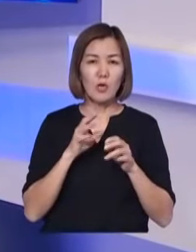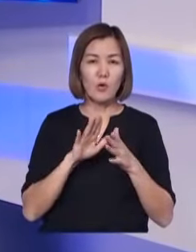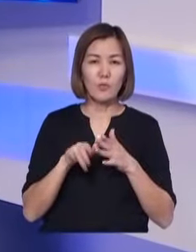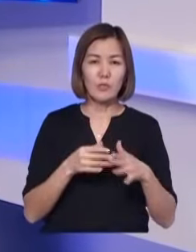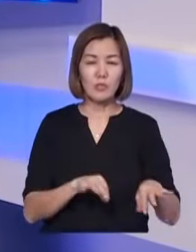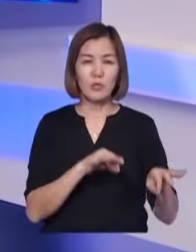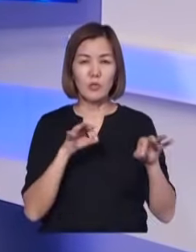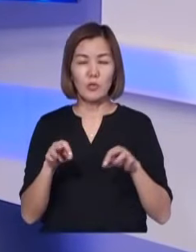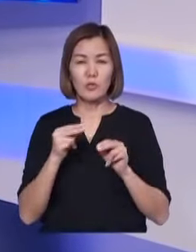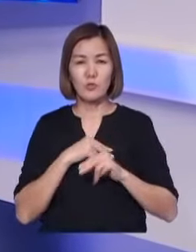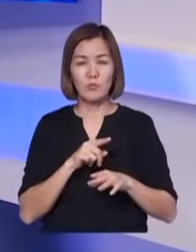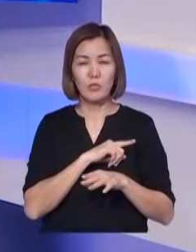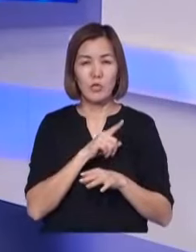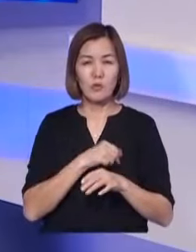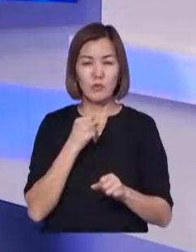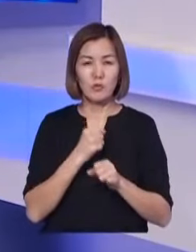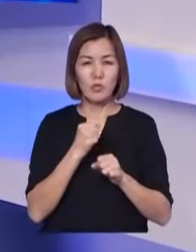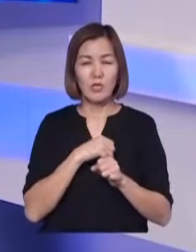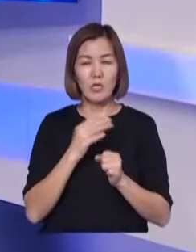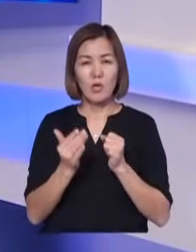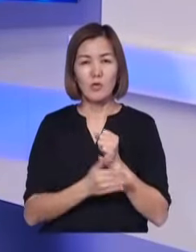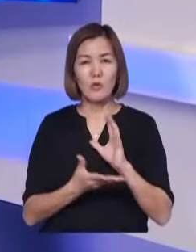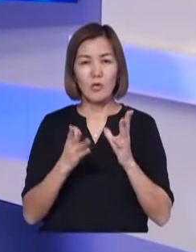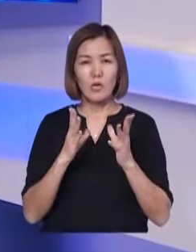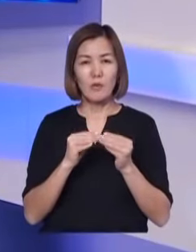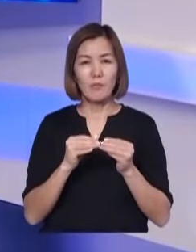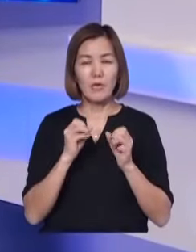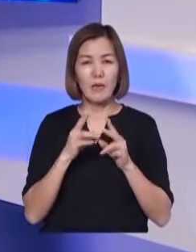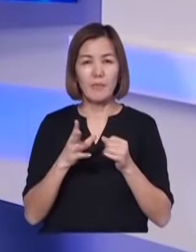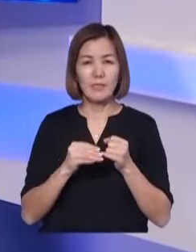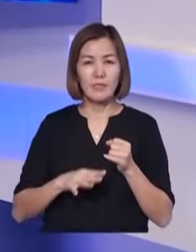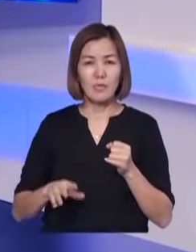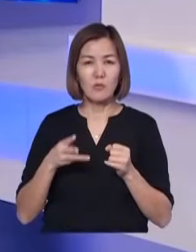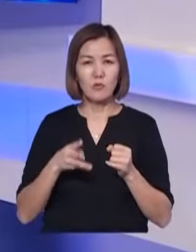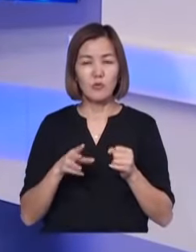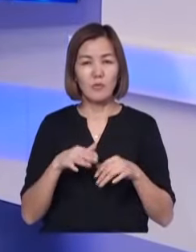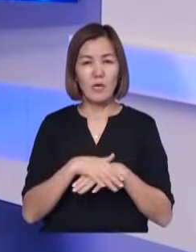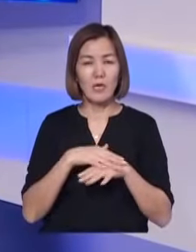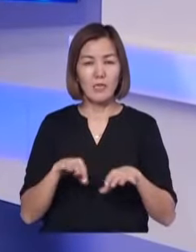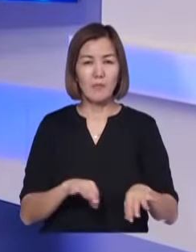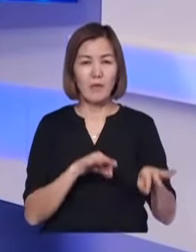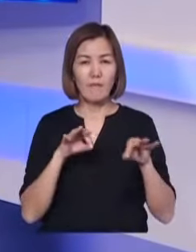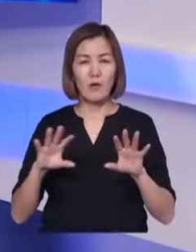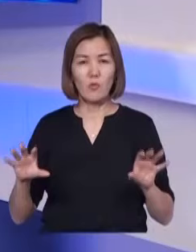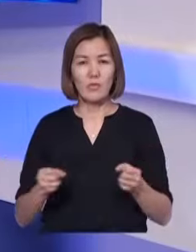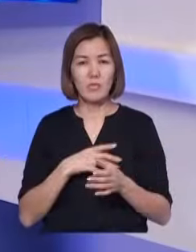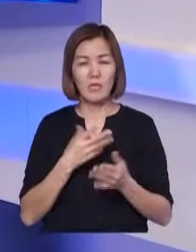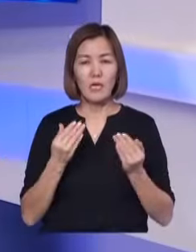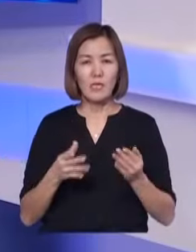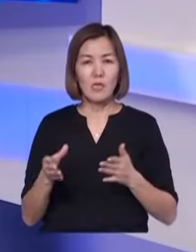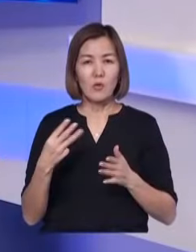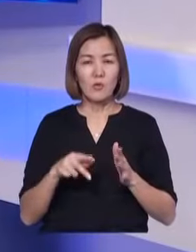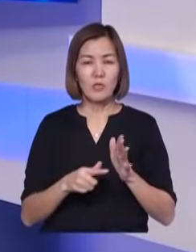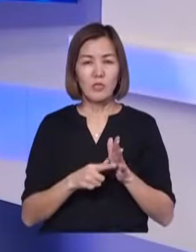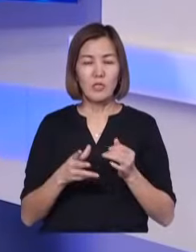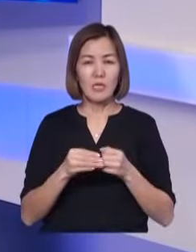көшіру жұмыстары күшейтілді. Соңғы ақпар бойынша қауіпті аймақтан 3000-нан астам адам эвакуацияланды. Қазір облыстағы 37